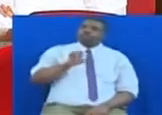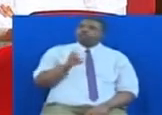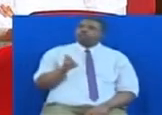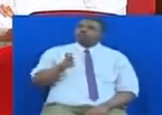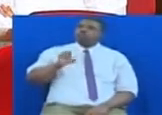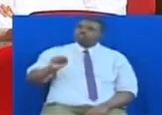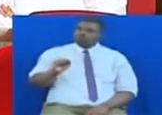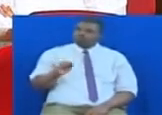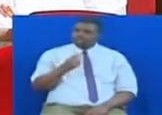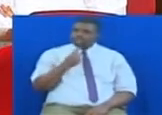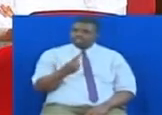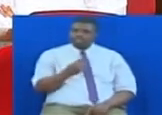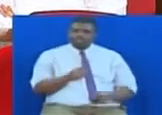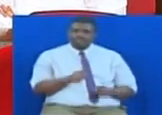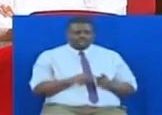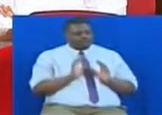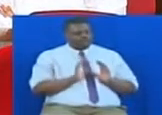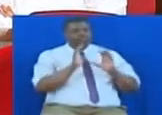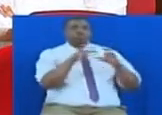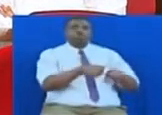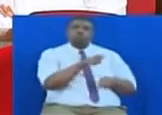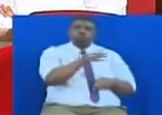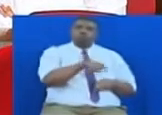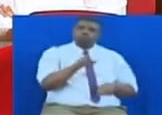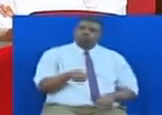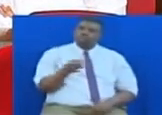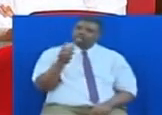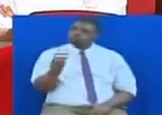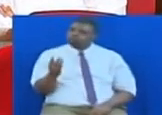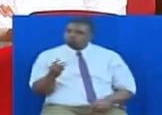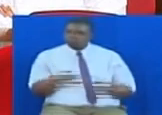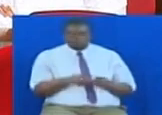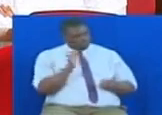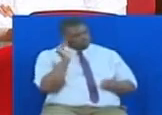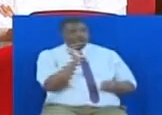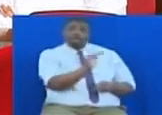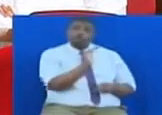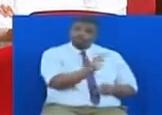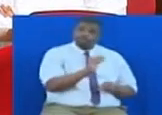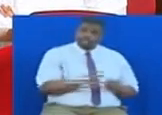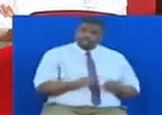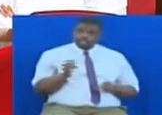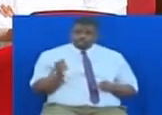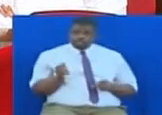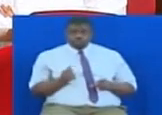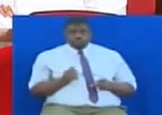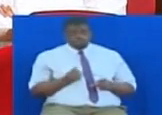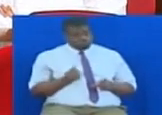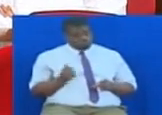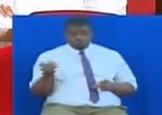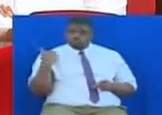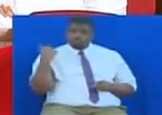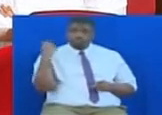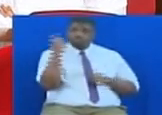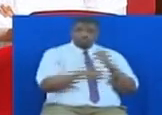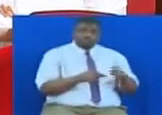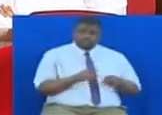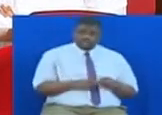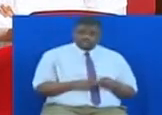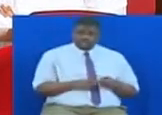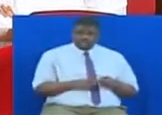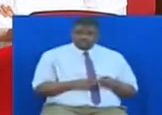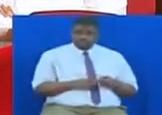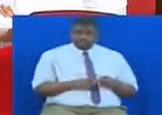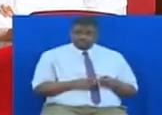Mboye alivamiwa na watu watatu wakamwambia eti tumetumwa kuja kukuzuru. Anevamia anakutuma eti siku